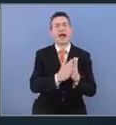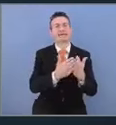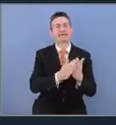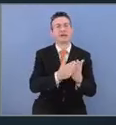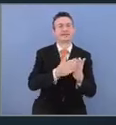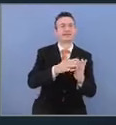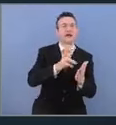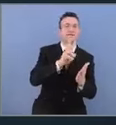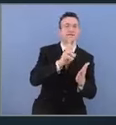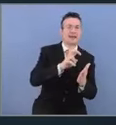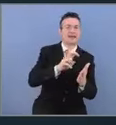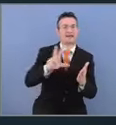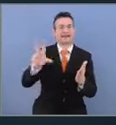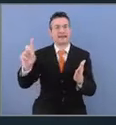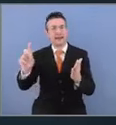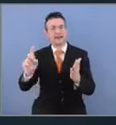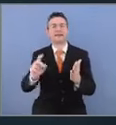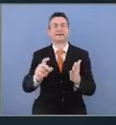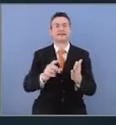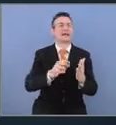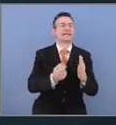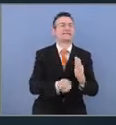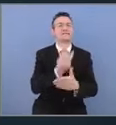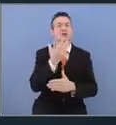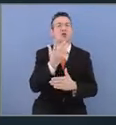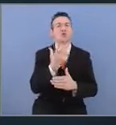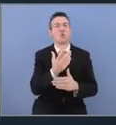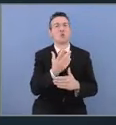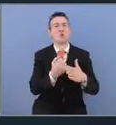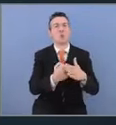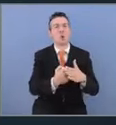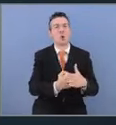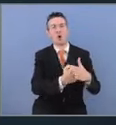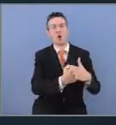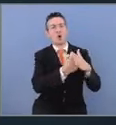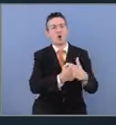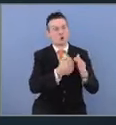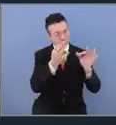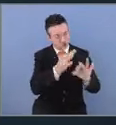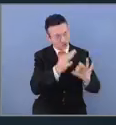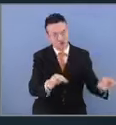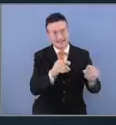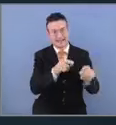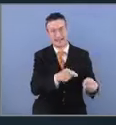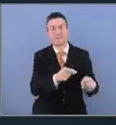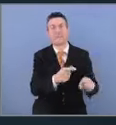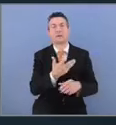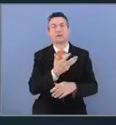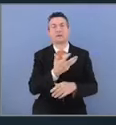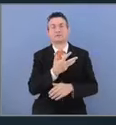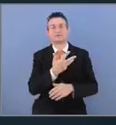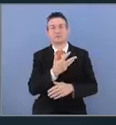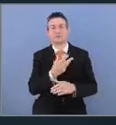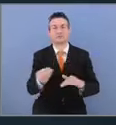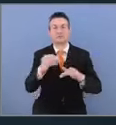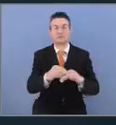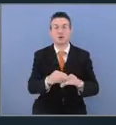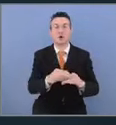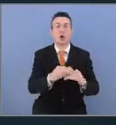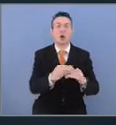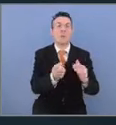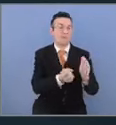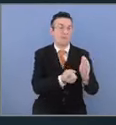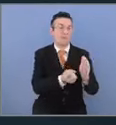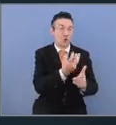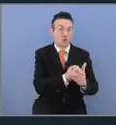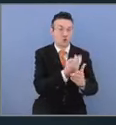sviluppo sostenibile, proprio prendendo anche lì un ulteriore diciamo impegno. Ecco, dal produttore al consumatore è un richiamo